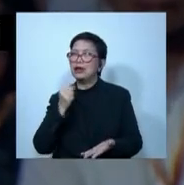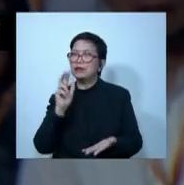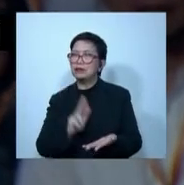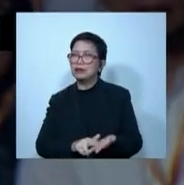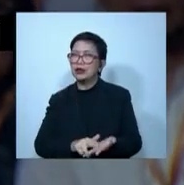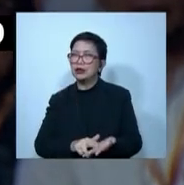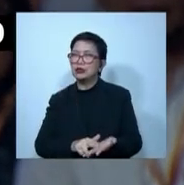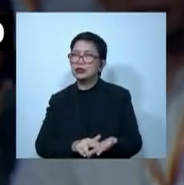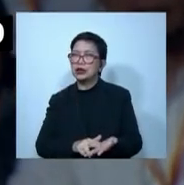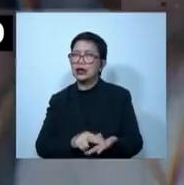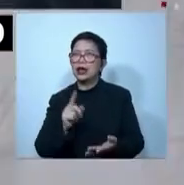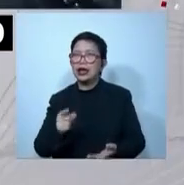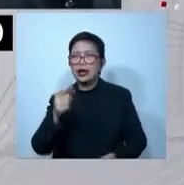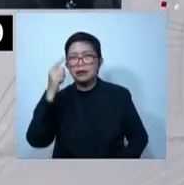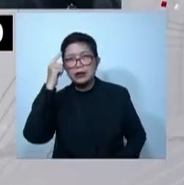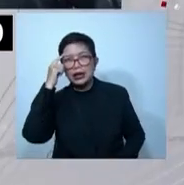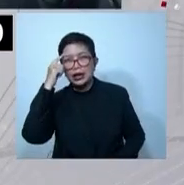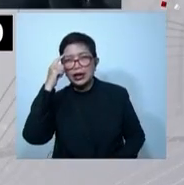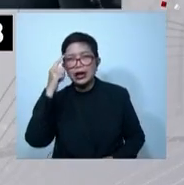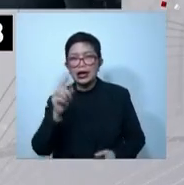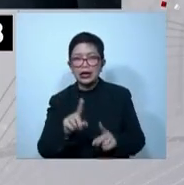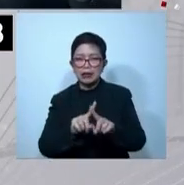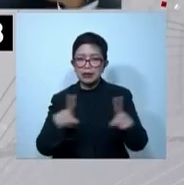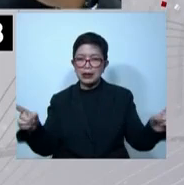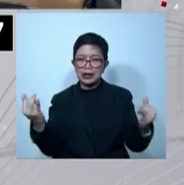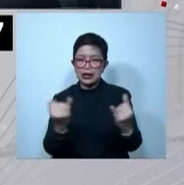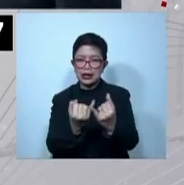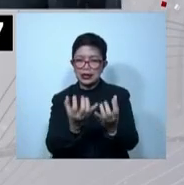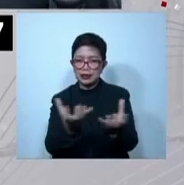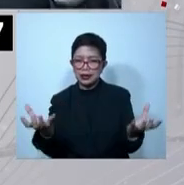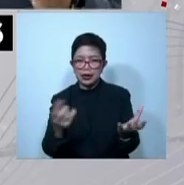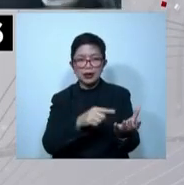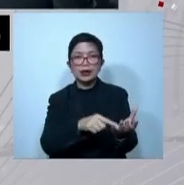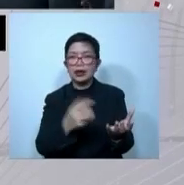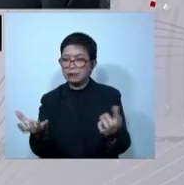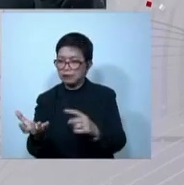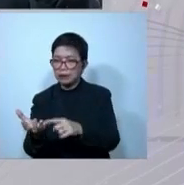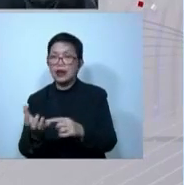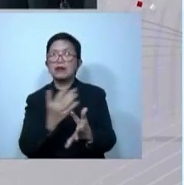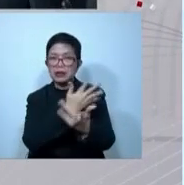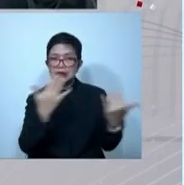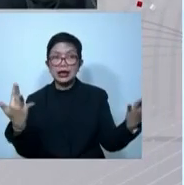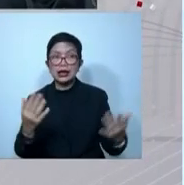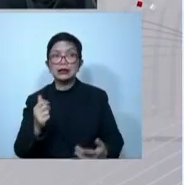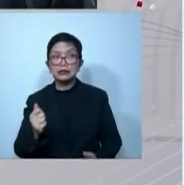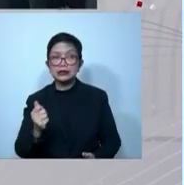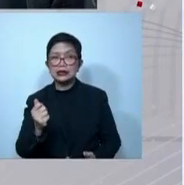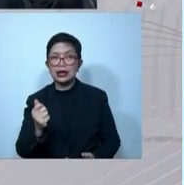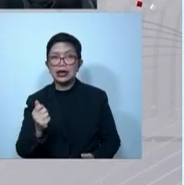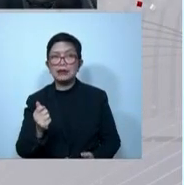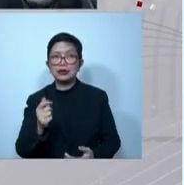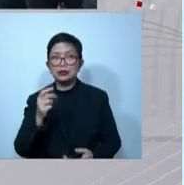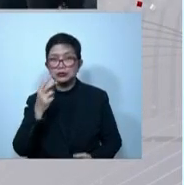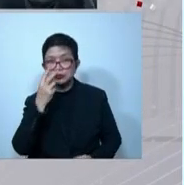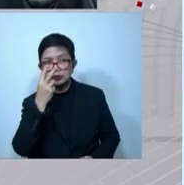lain-lainnya diberikan oleh para capres dalam menjawab pertanyaan itu. Baik, sebagai panelis debat perdana, apa catatan Anda,